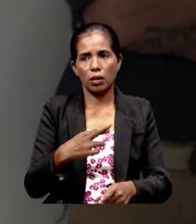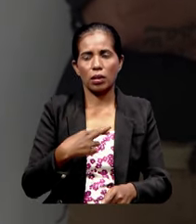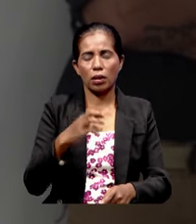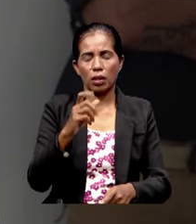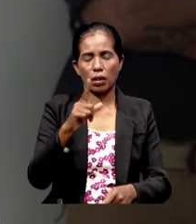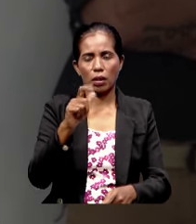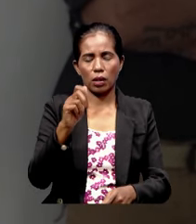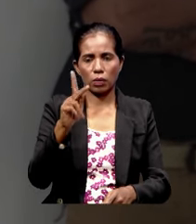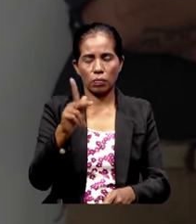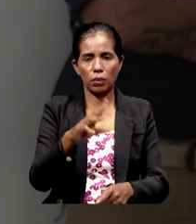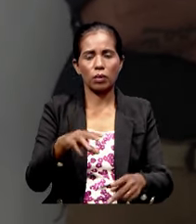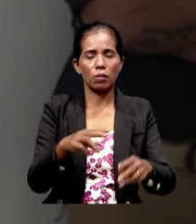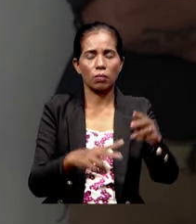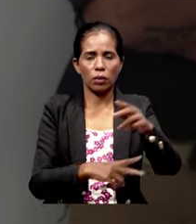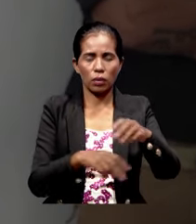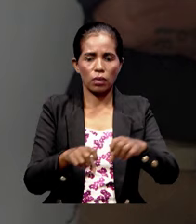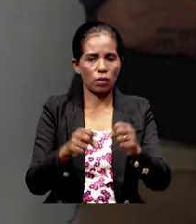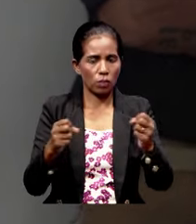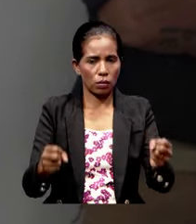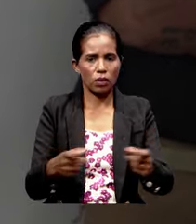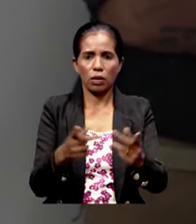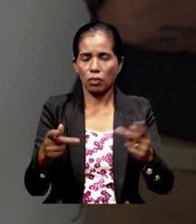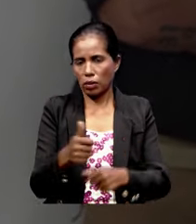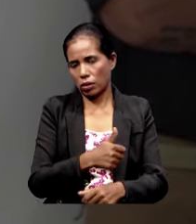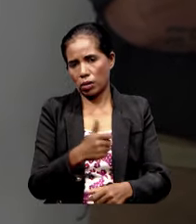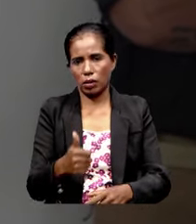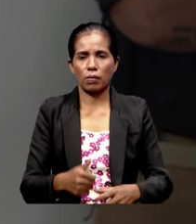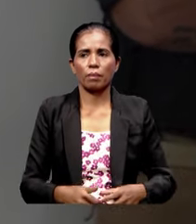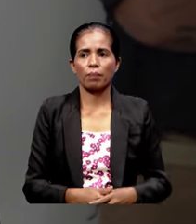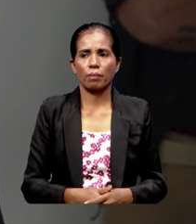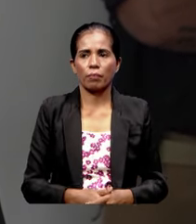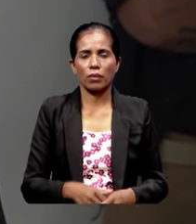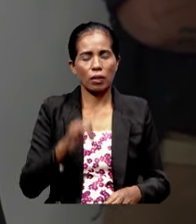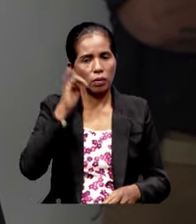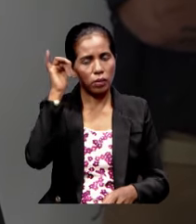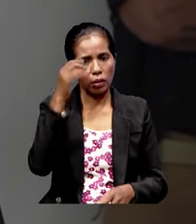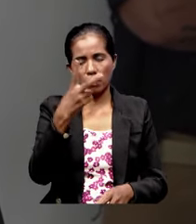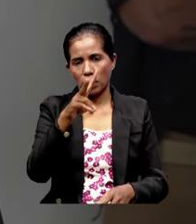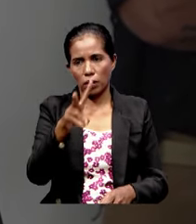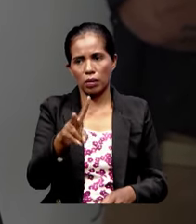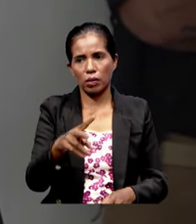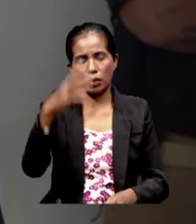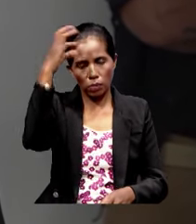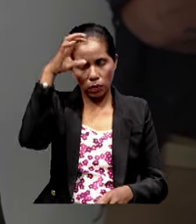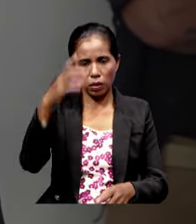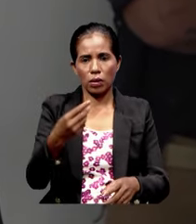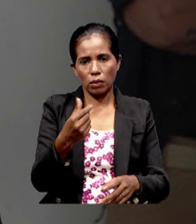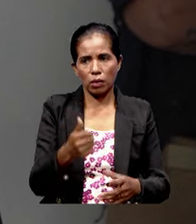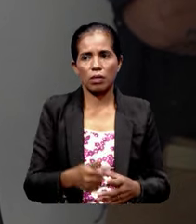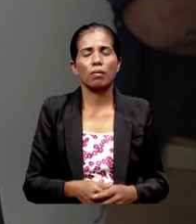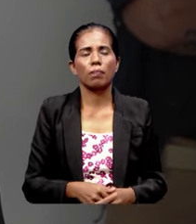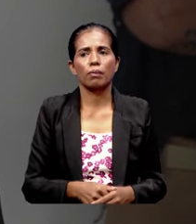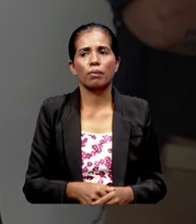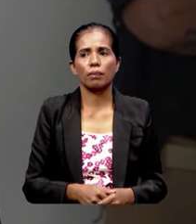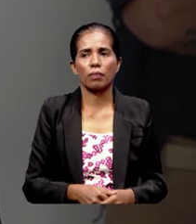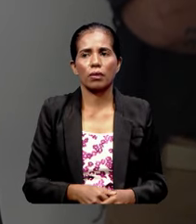kutu, iya fat-fatin serseluk tan, porse kimare, uran itu andet,